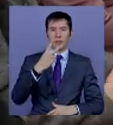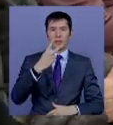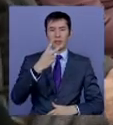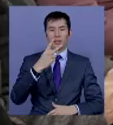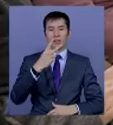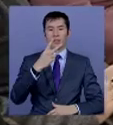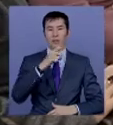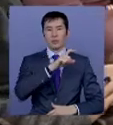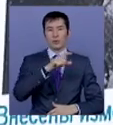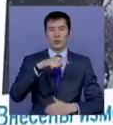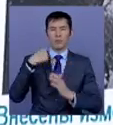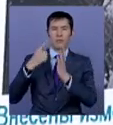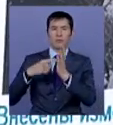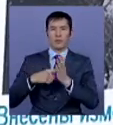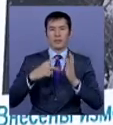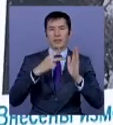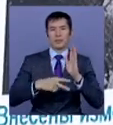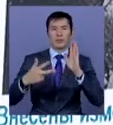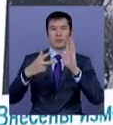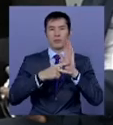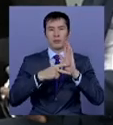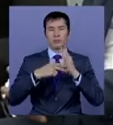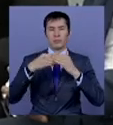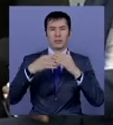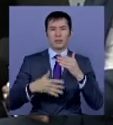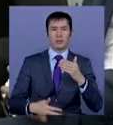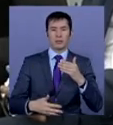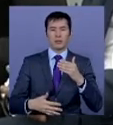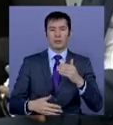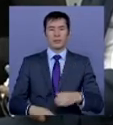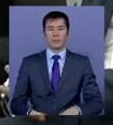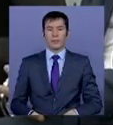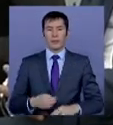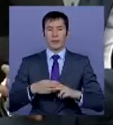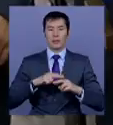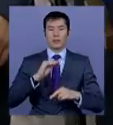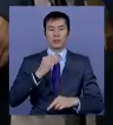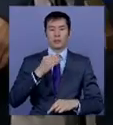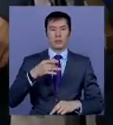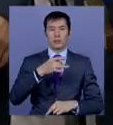қойылған. Оның басым бөлігі бүгінгі таңда шешіліп жатқан мәселелерге қатысты. Аудан басшысы барлық сұрақ